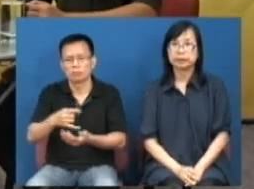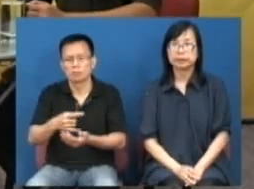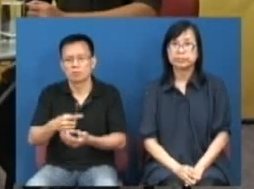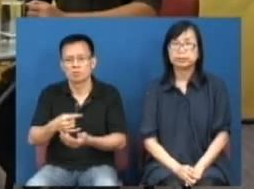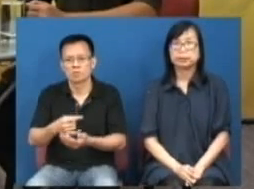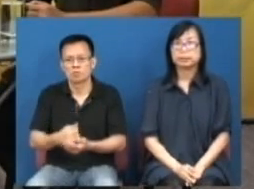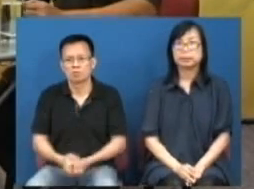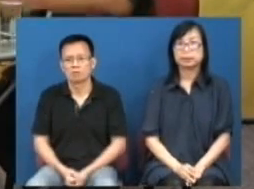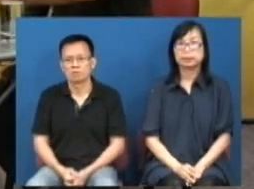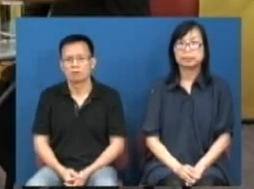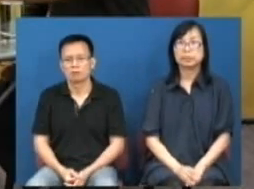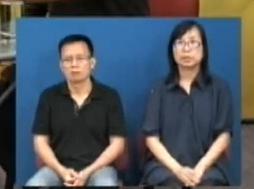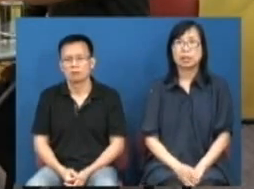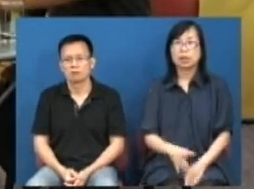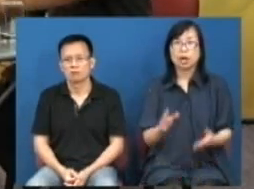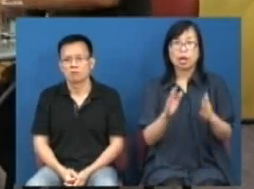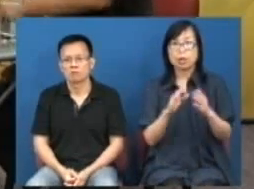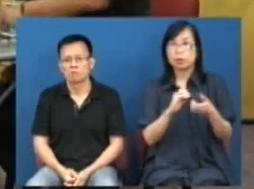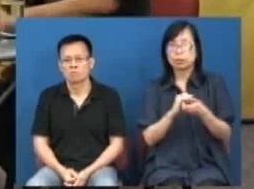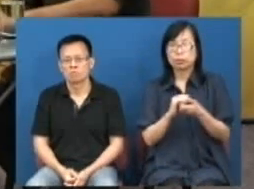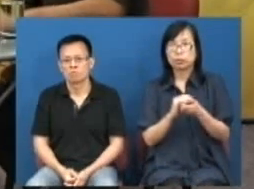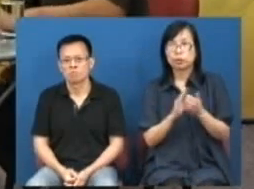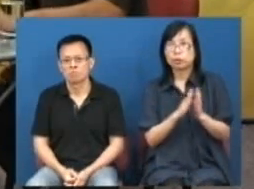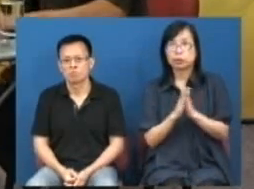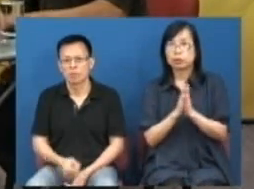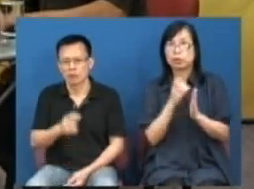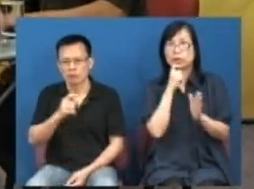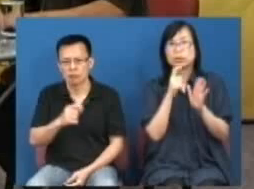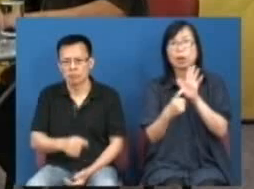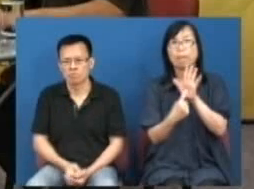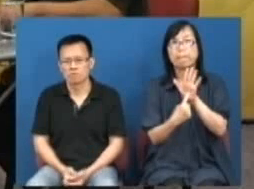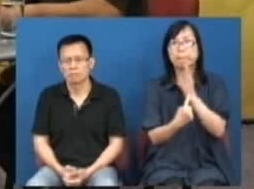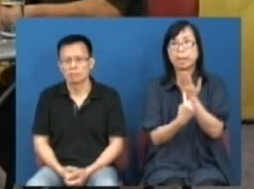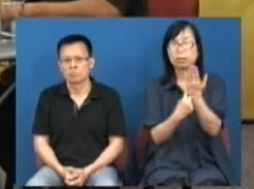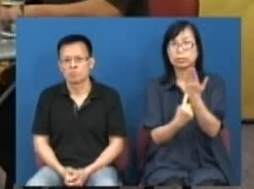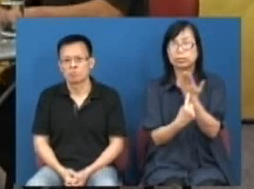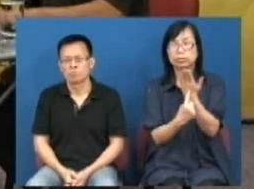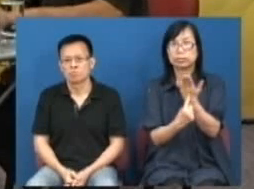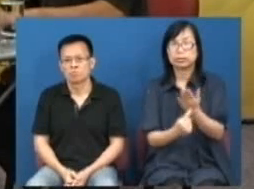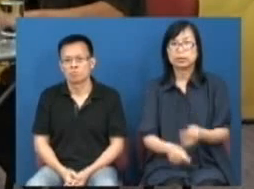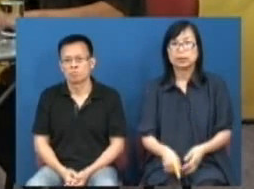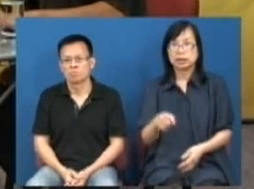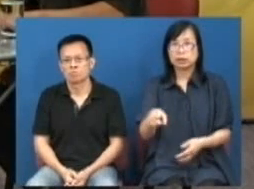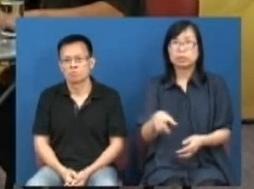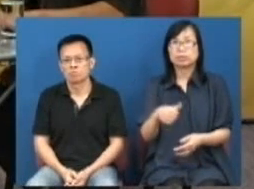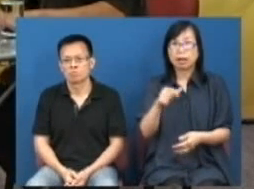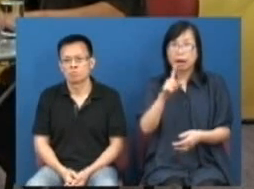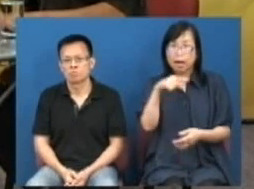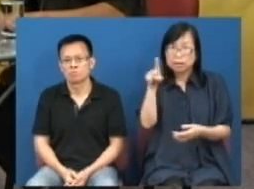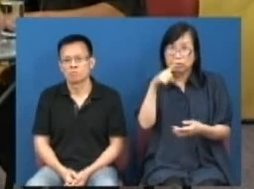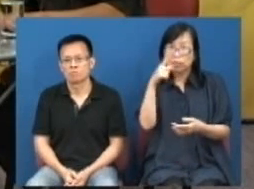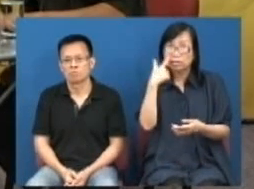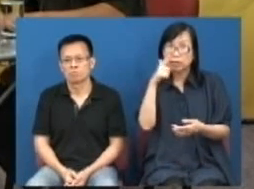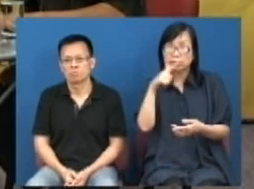係。 咁啊，即係互相有係咪有係咪有矛盾先？而家呢份章程 update 嘅喎，係新嘅